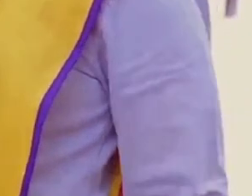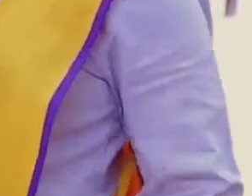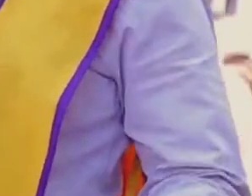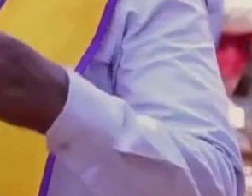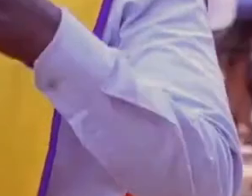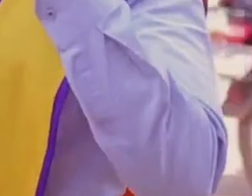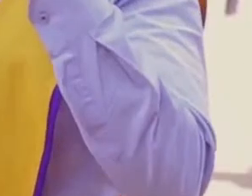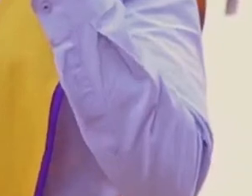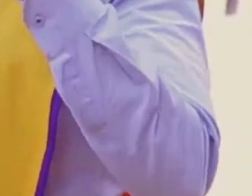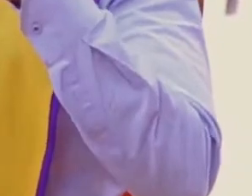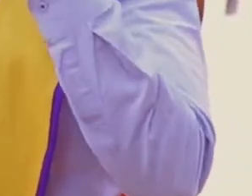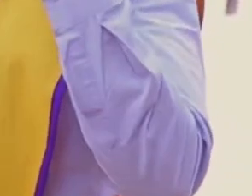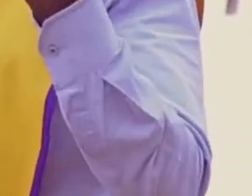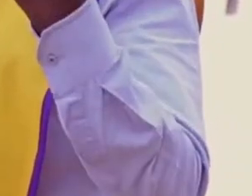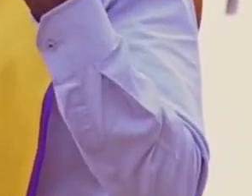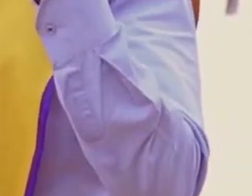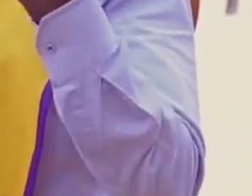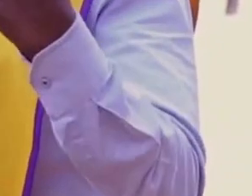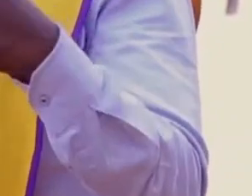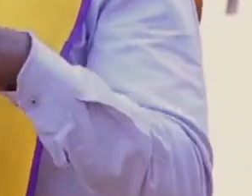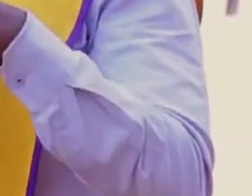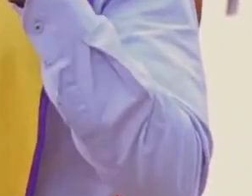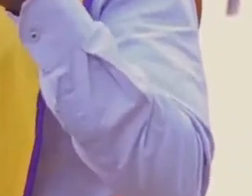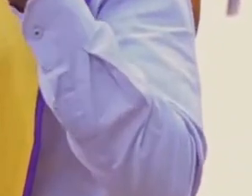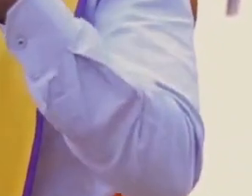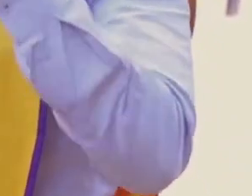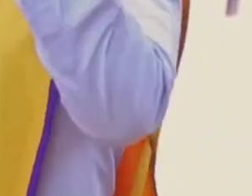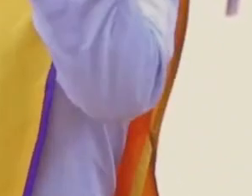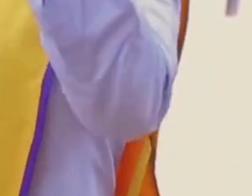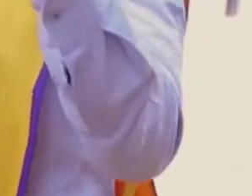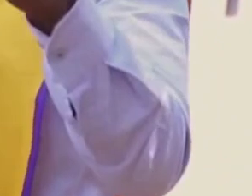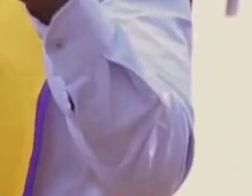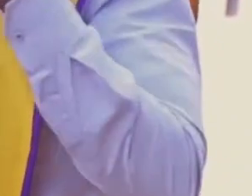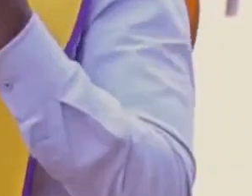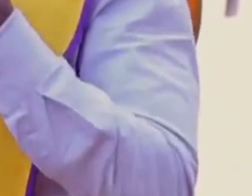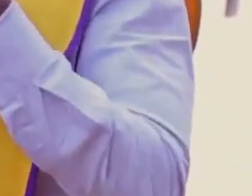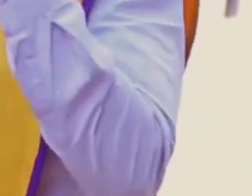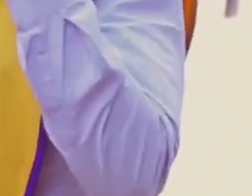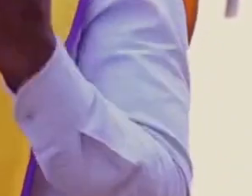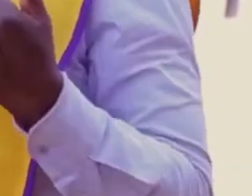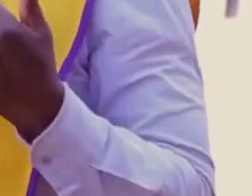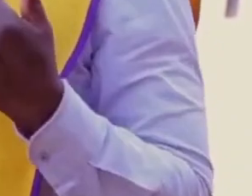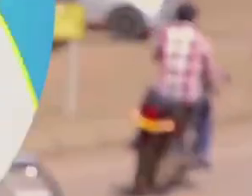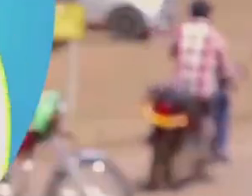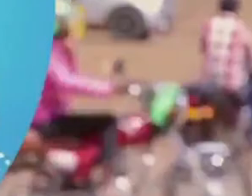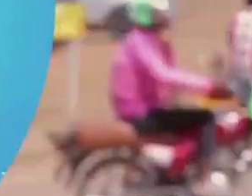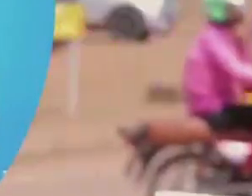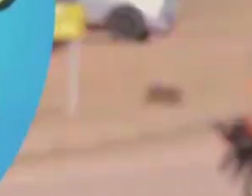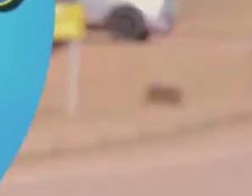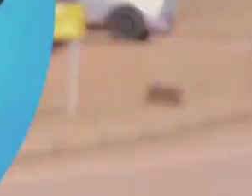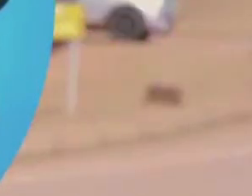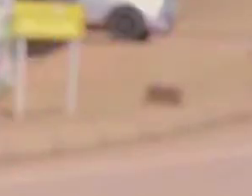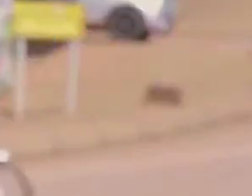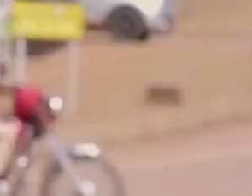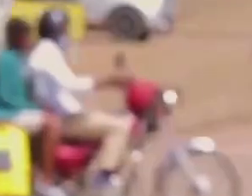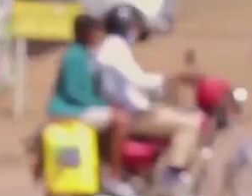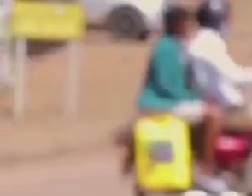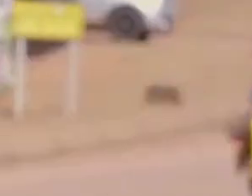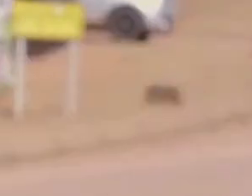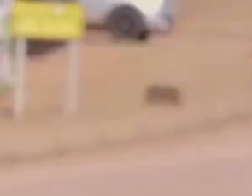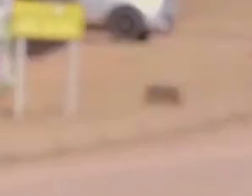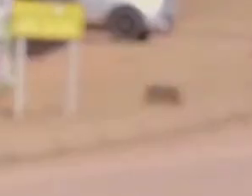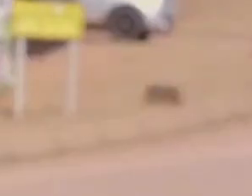Tini kitegeza ki? Kale ebera enamba eva muri URA yosura kana osasula musoro. Kubanga nange nko musoro. Tini nambo